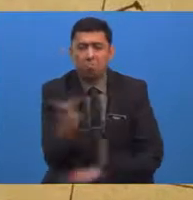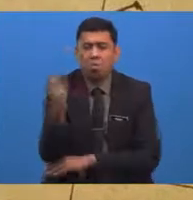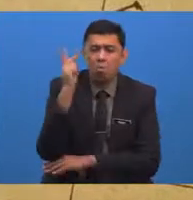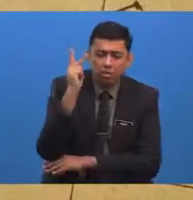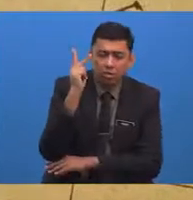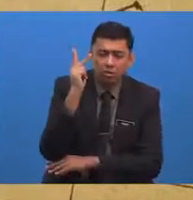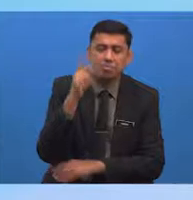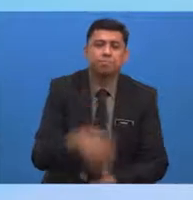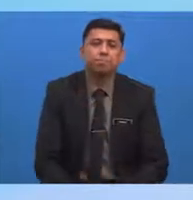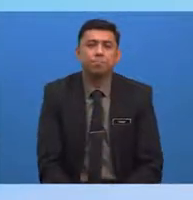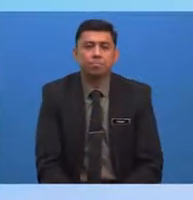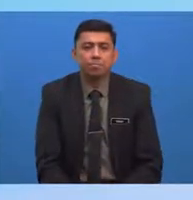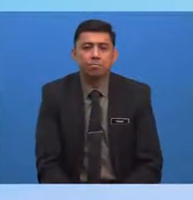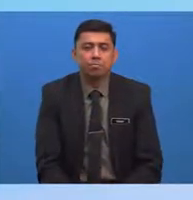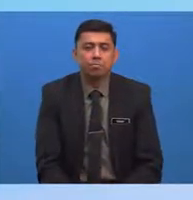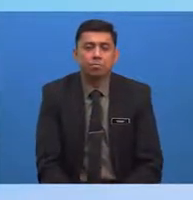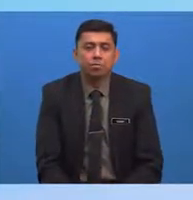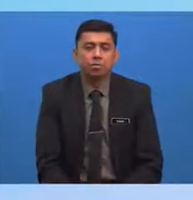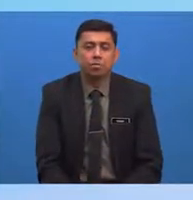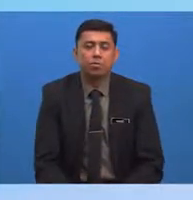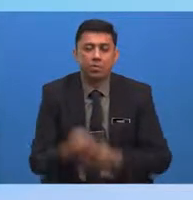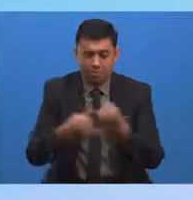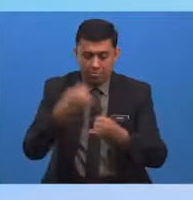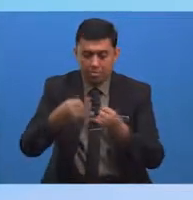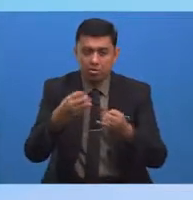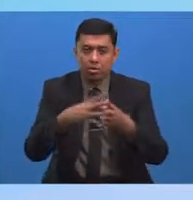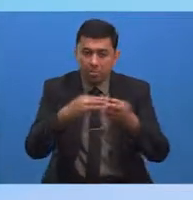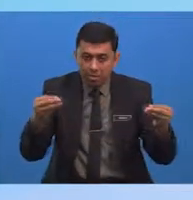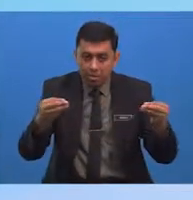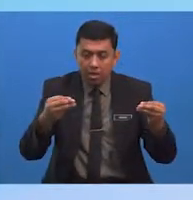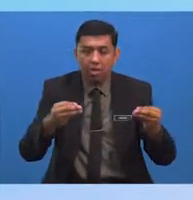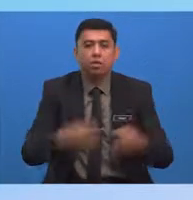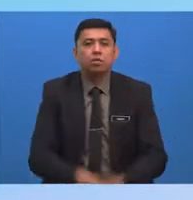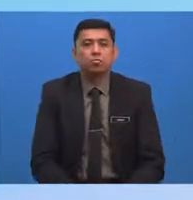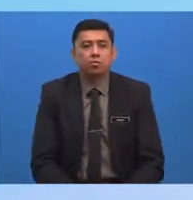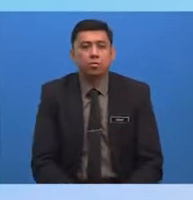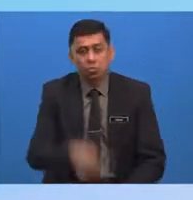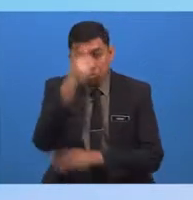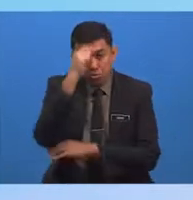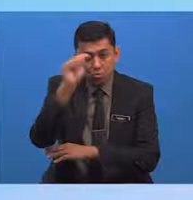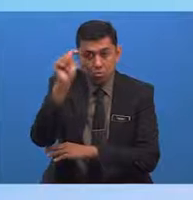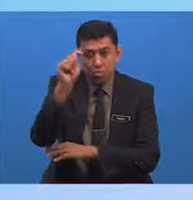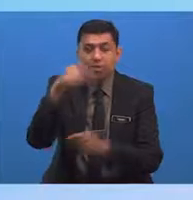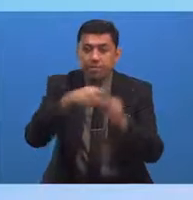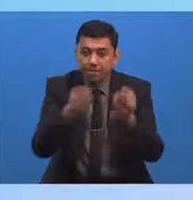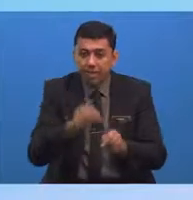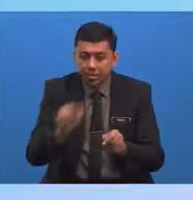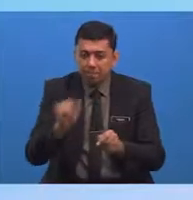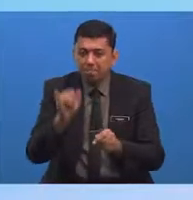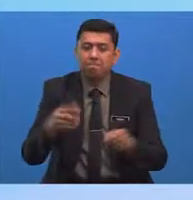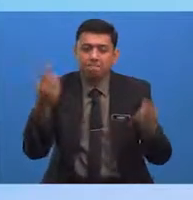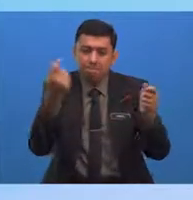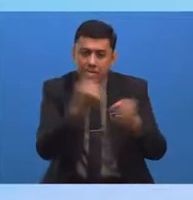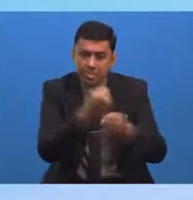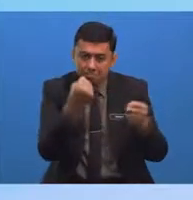tempatan di Mukah. James Brooke turut berjaya menghapuskan tokoh tempatan yang menentang kedudukannya di